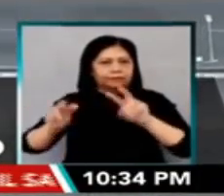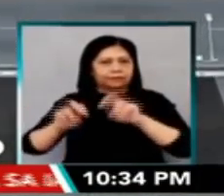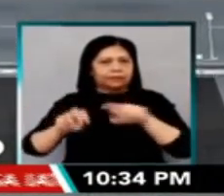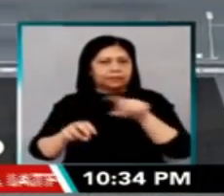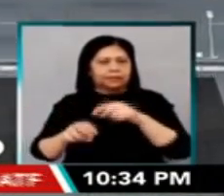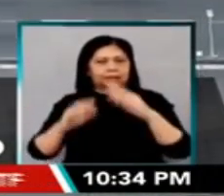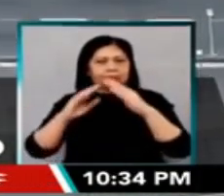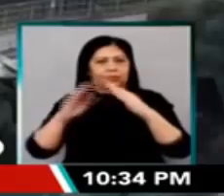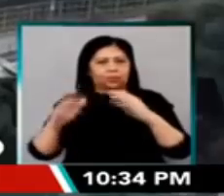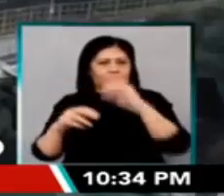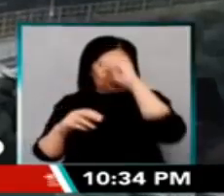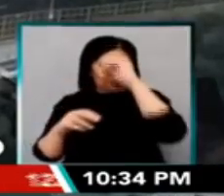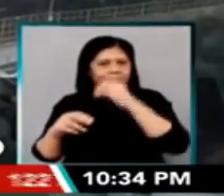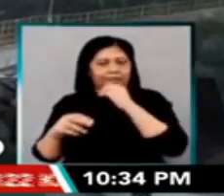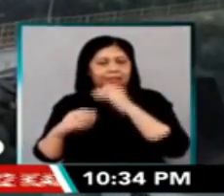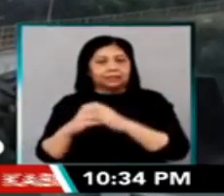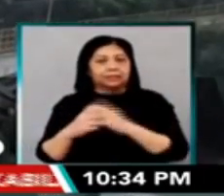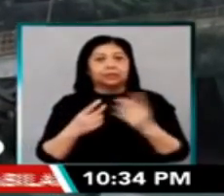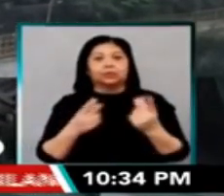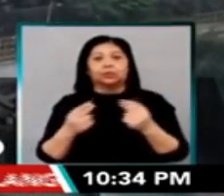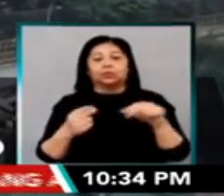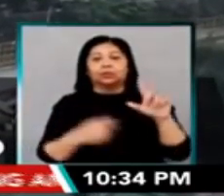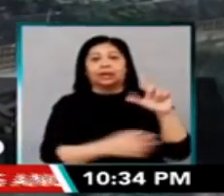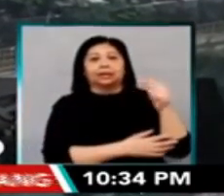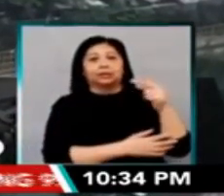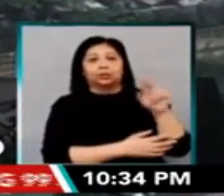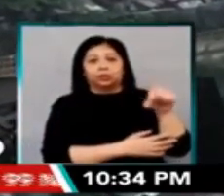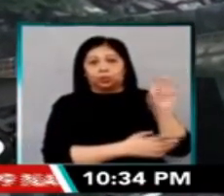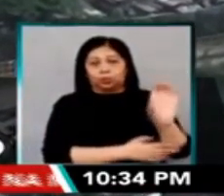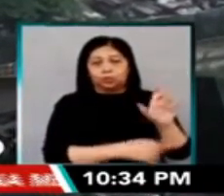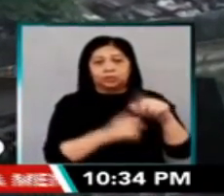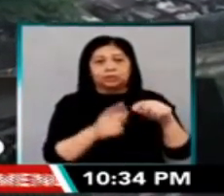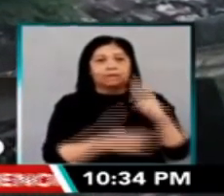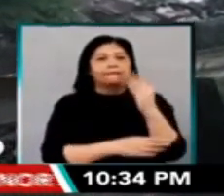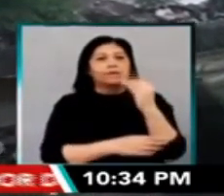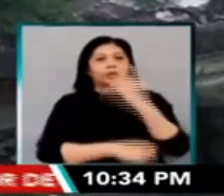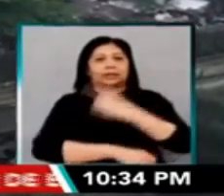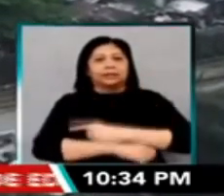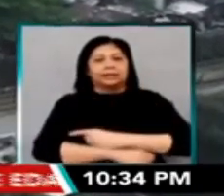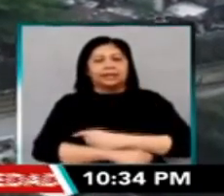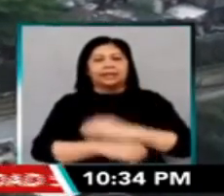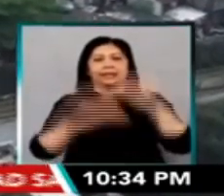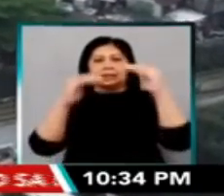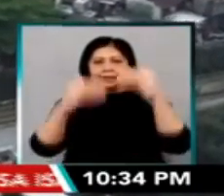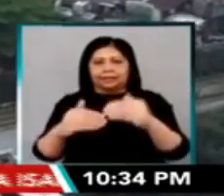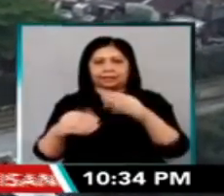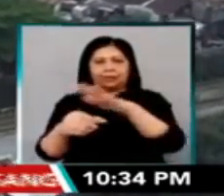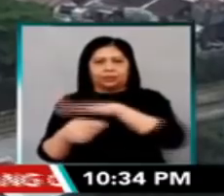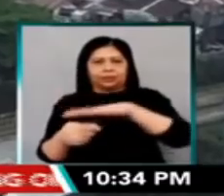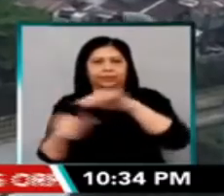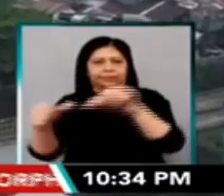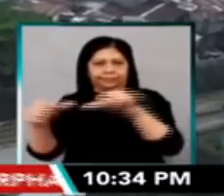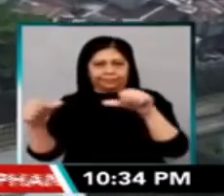ampunan. Nagpatupad na ang lokal na pamahalaan ng 14-day lockdown sa lugar.